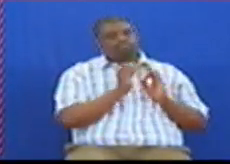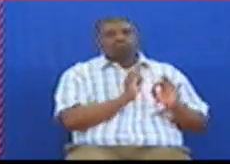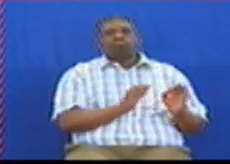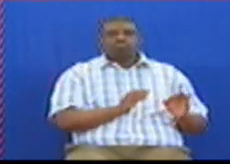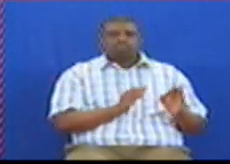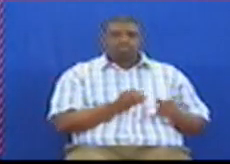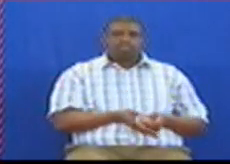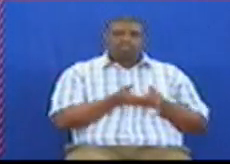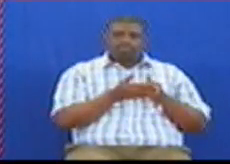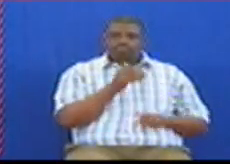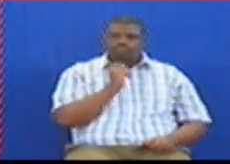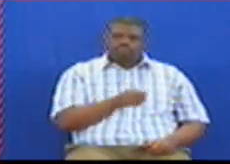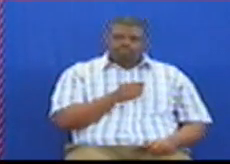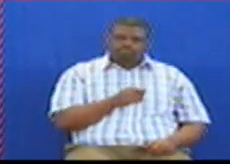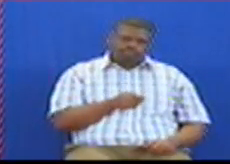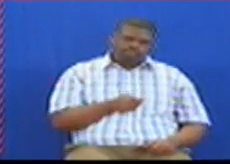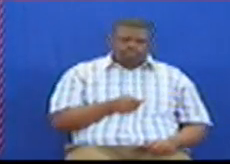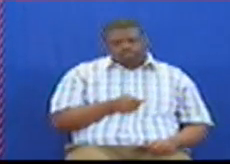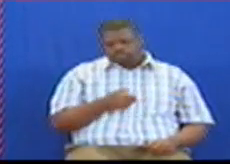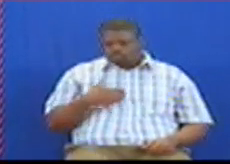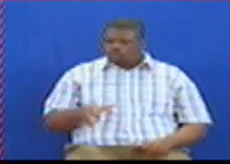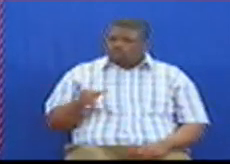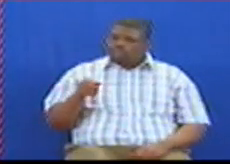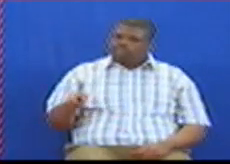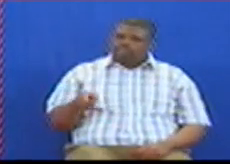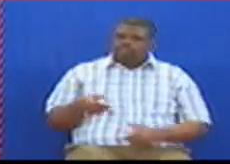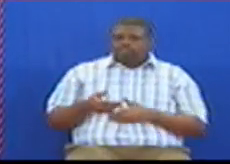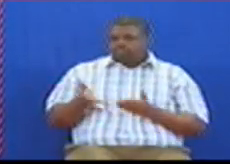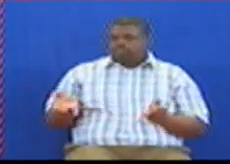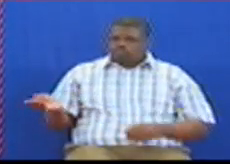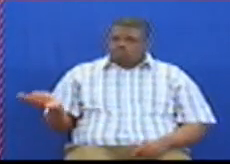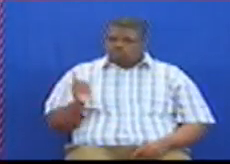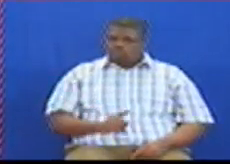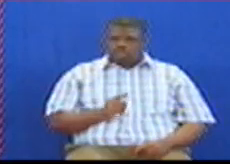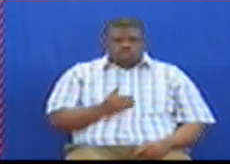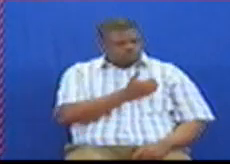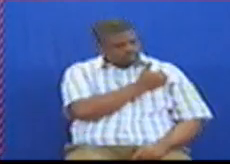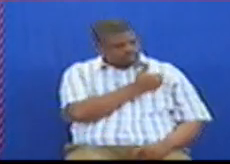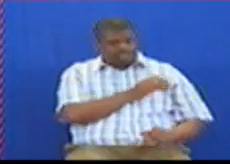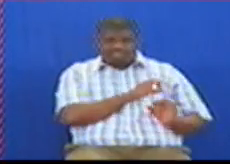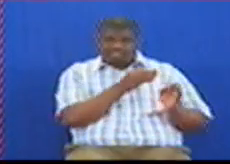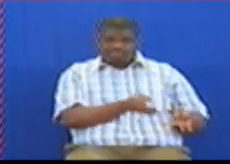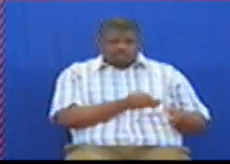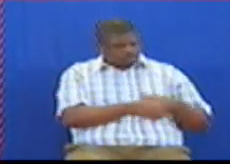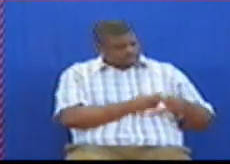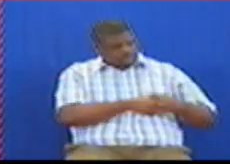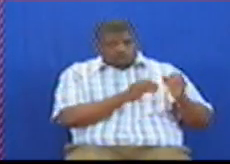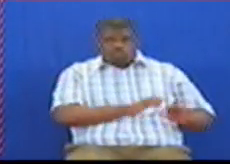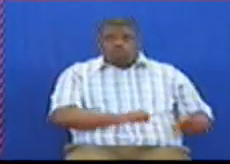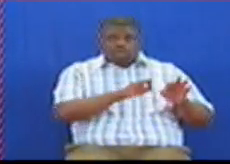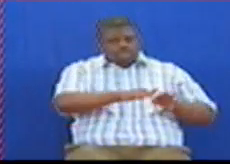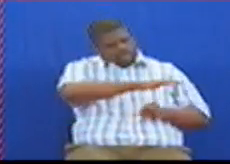Mheshimiwa naibu spika, namuomba sana Mheshimiwa waziri, basi unapokuja basi utuambie namna ambavyo tutaendelea kuboresha eneo